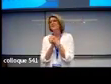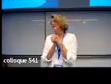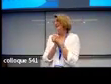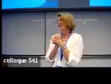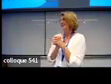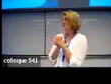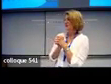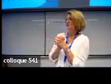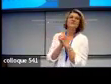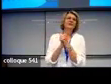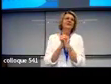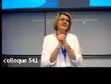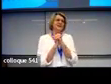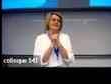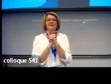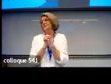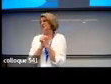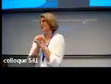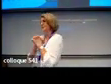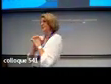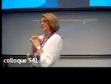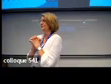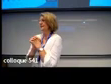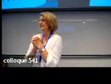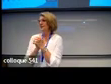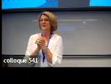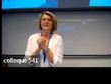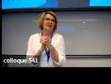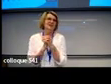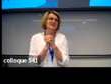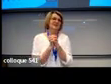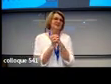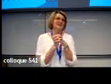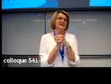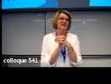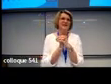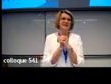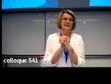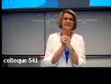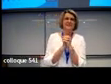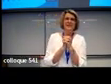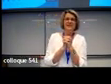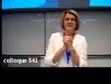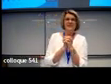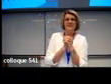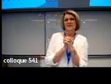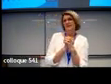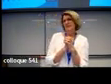2005 et 2021, seulement 20 articles de revues ou d'actes de conférences qui ont été